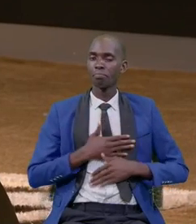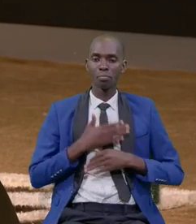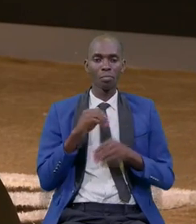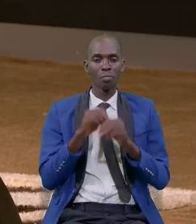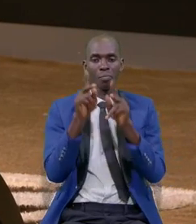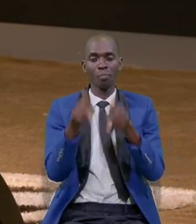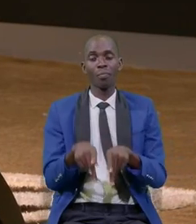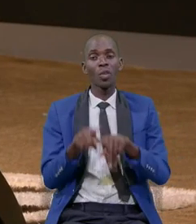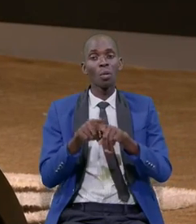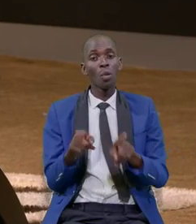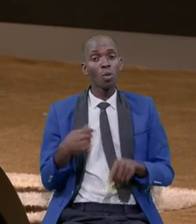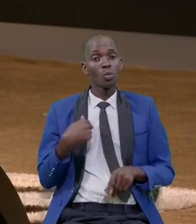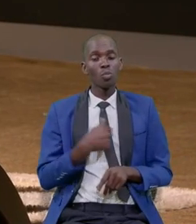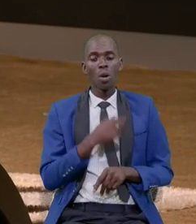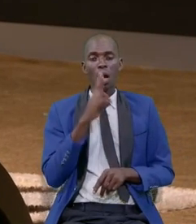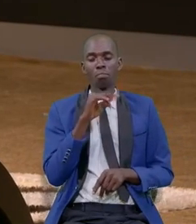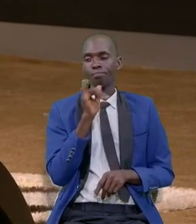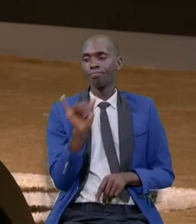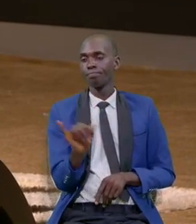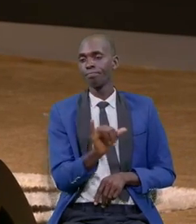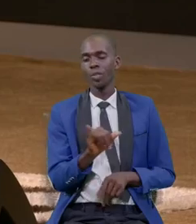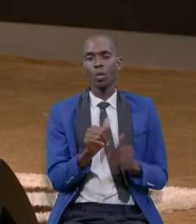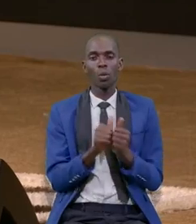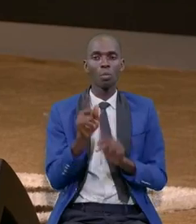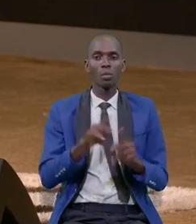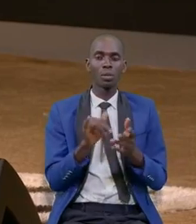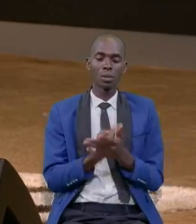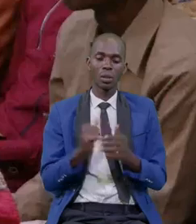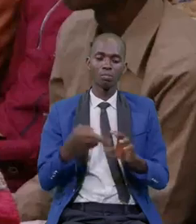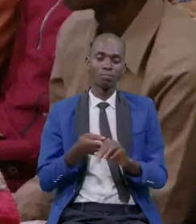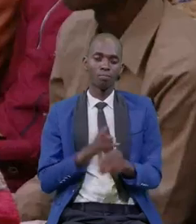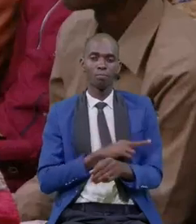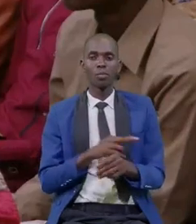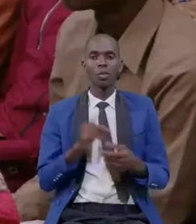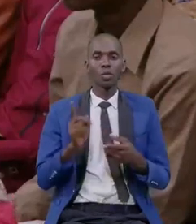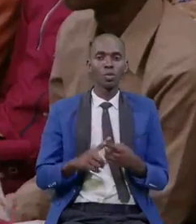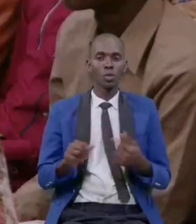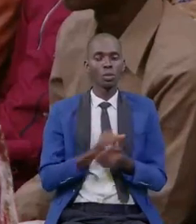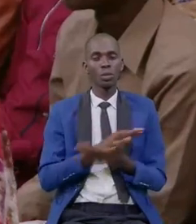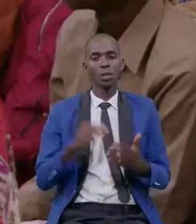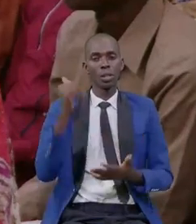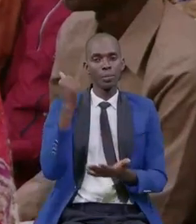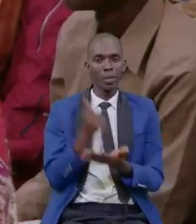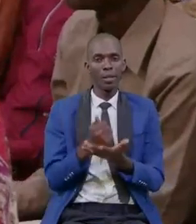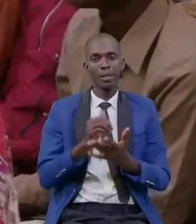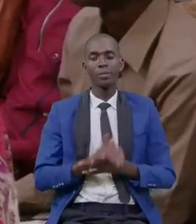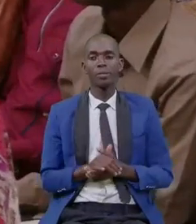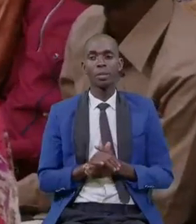Et si se retire, mon âme ne prend pas plaisir en lui. Nous ne sommes pas de ceux qui se retirent pour se perdre.